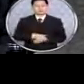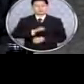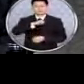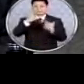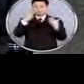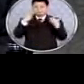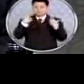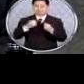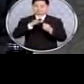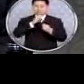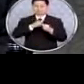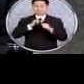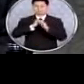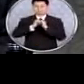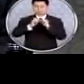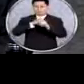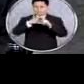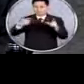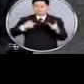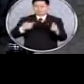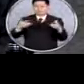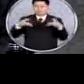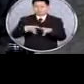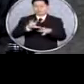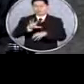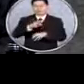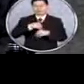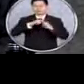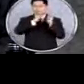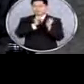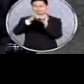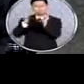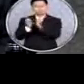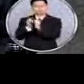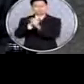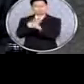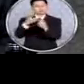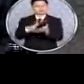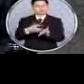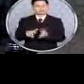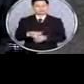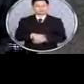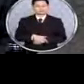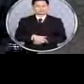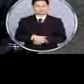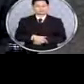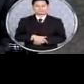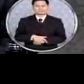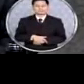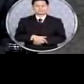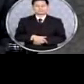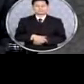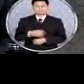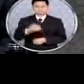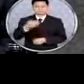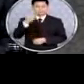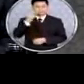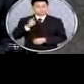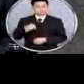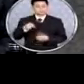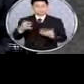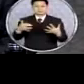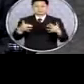个多元的社会，更是一个不同族群的一个社会。在这样的情况之下，我们对于